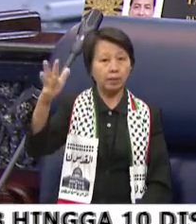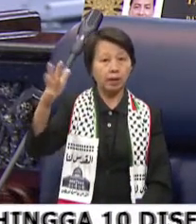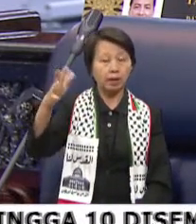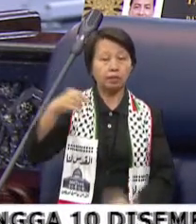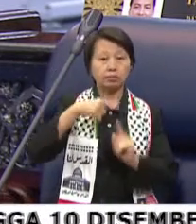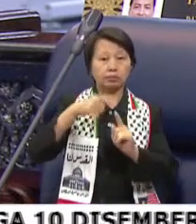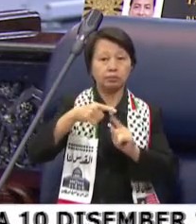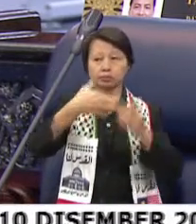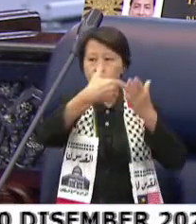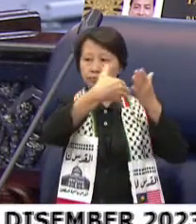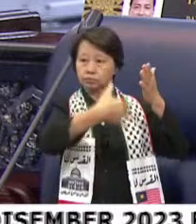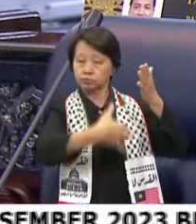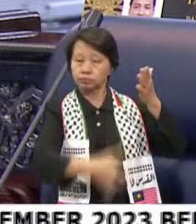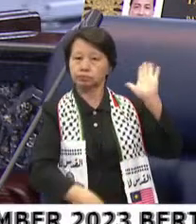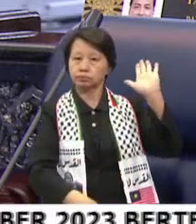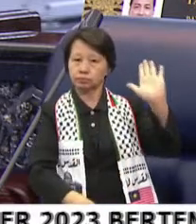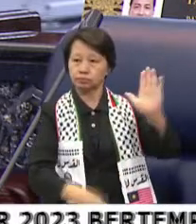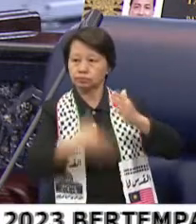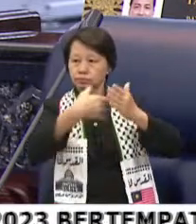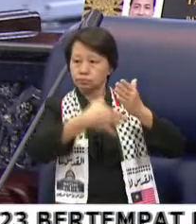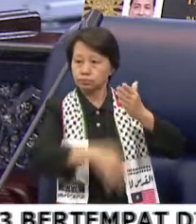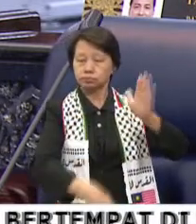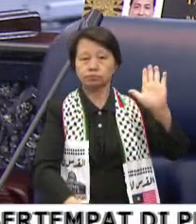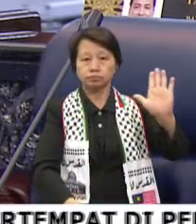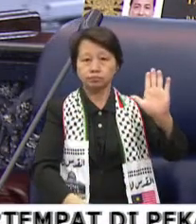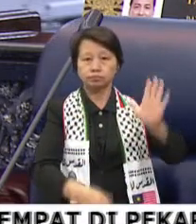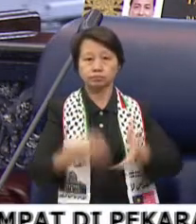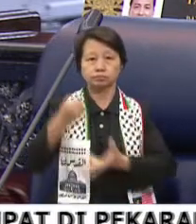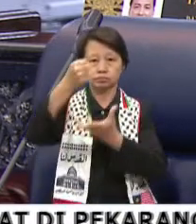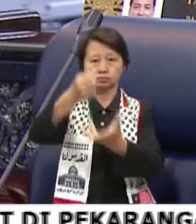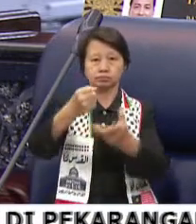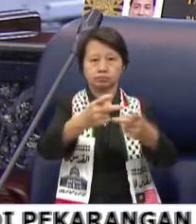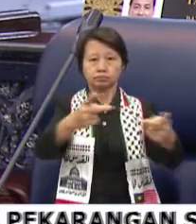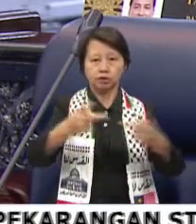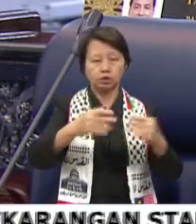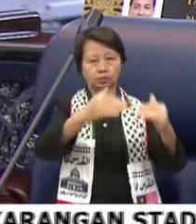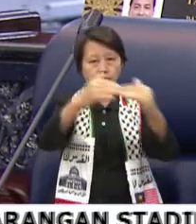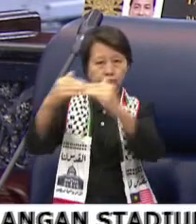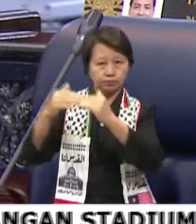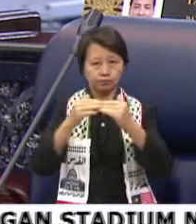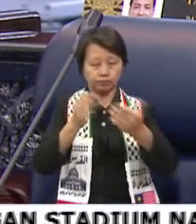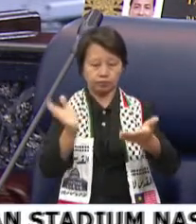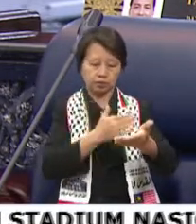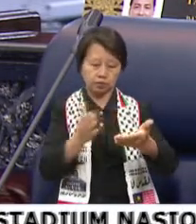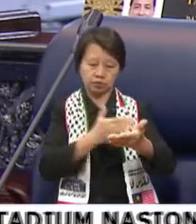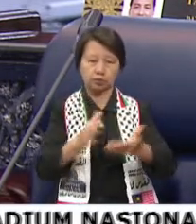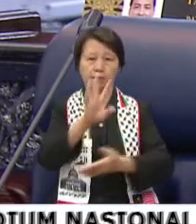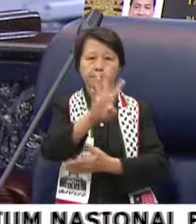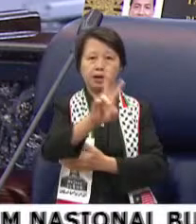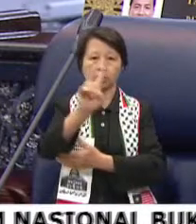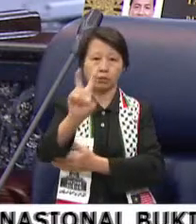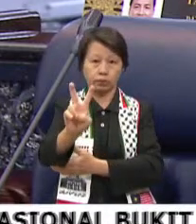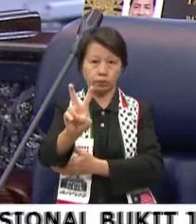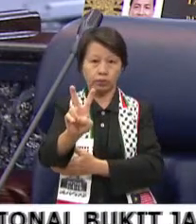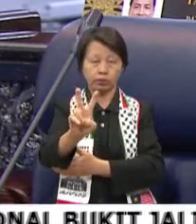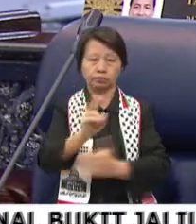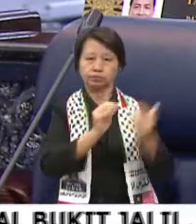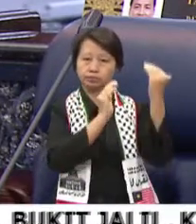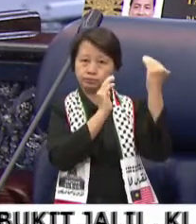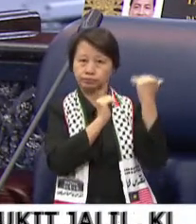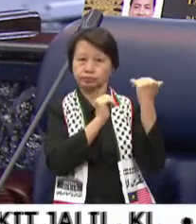pada butiran yang berbunyi peruntukan kawasan sama rata di muka surat 42